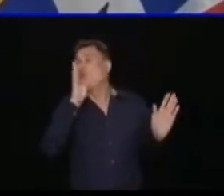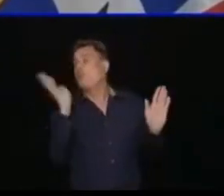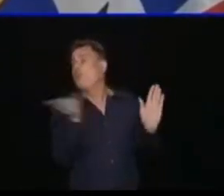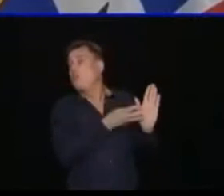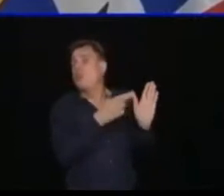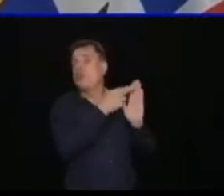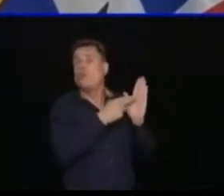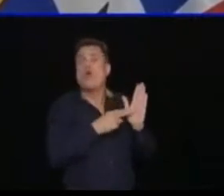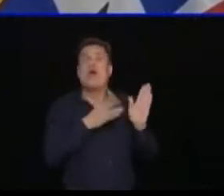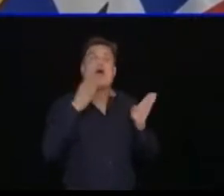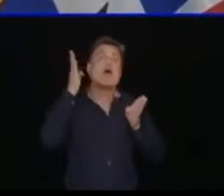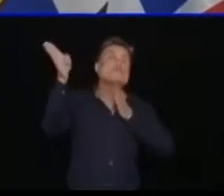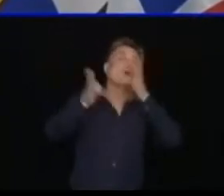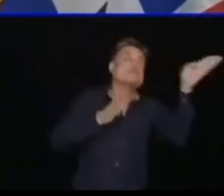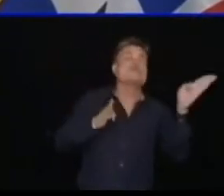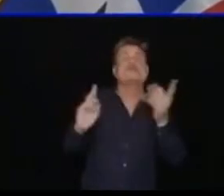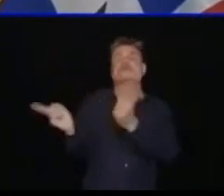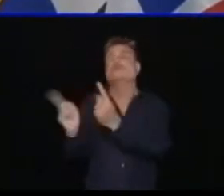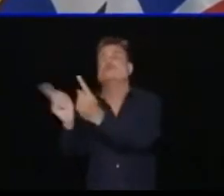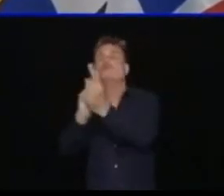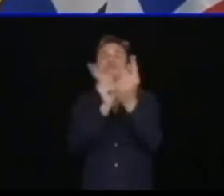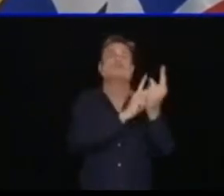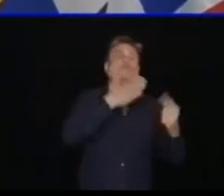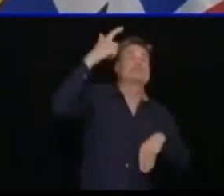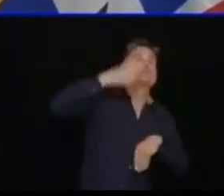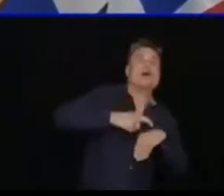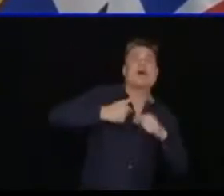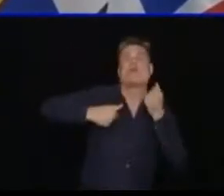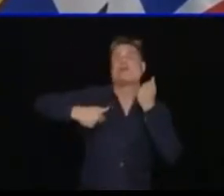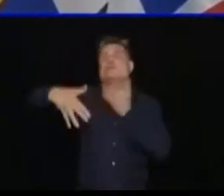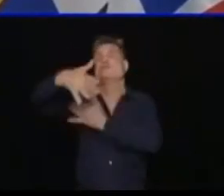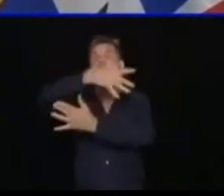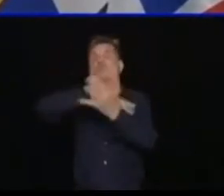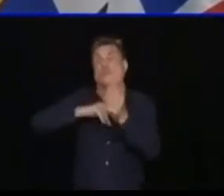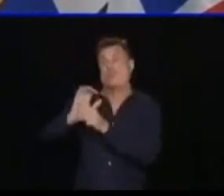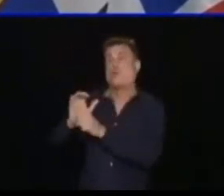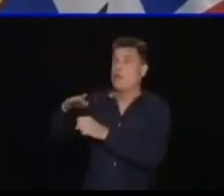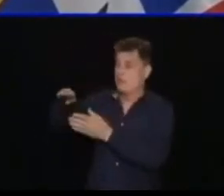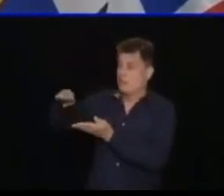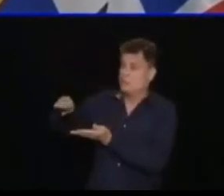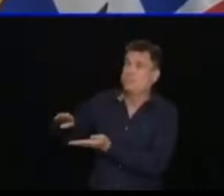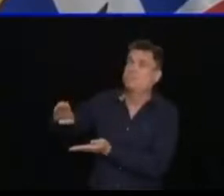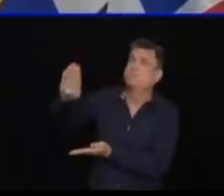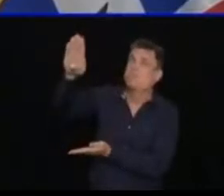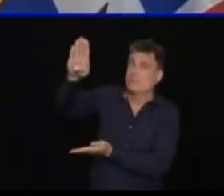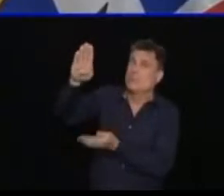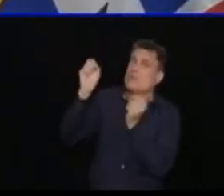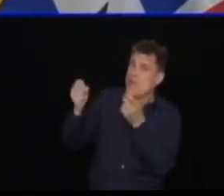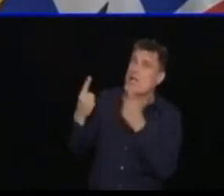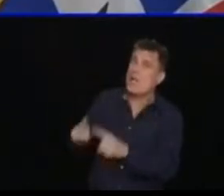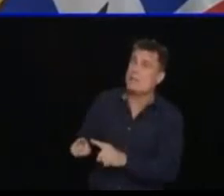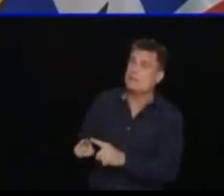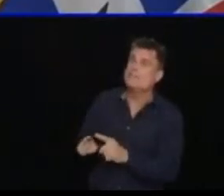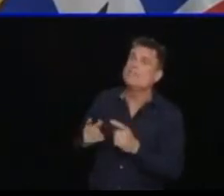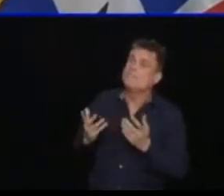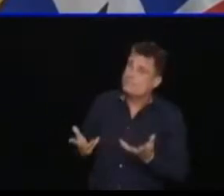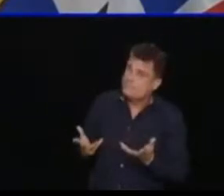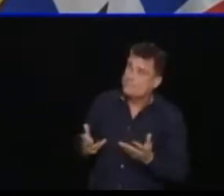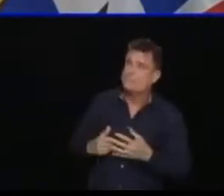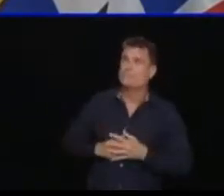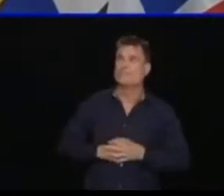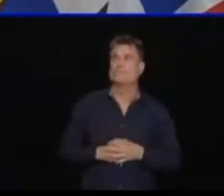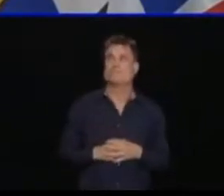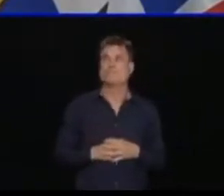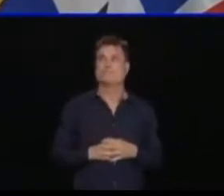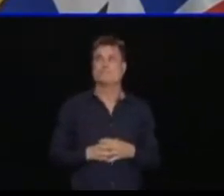弹。 We must acknowledge that the number of new cases reported over the last 3 days is concerning. We have not